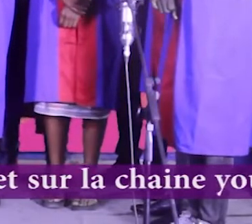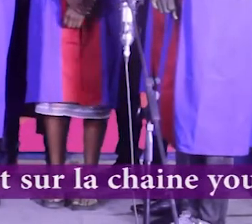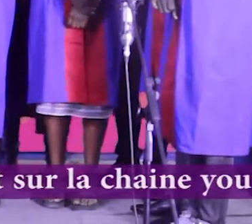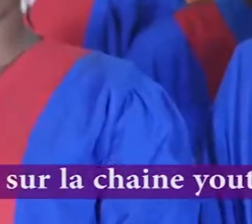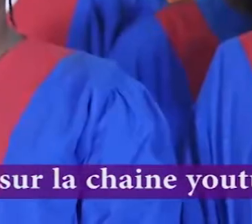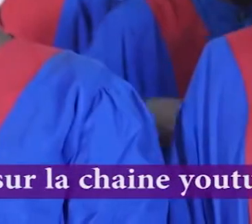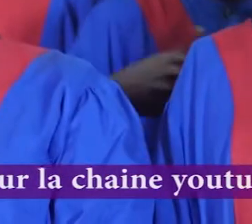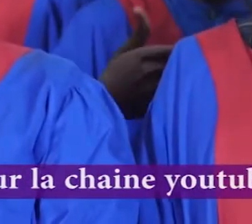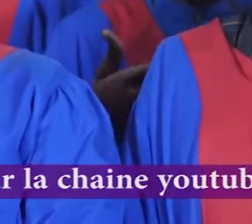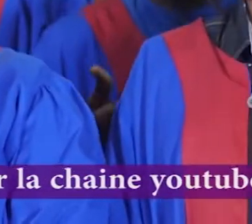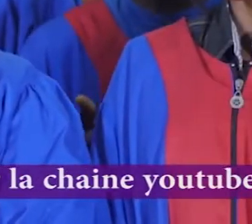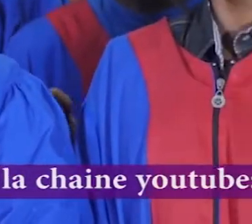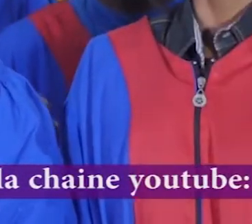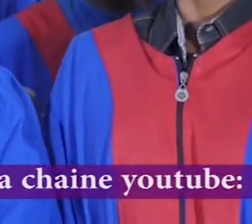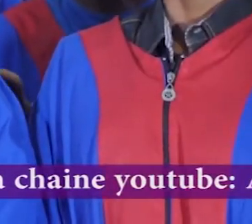mobikisi